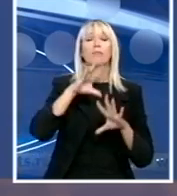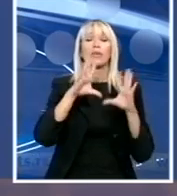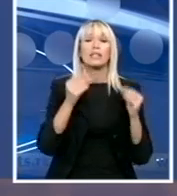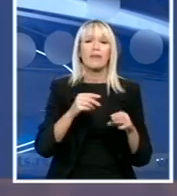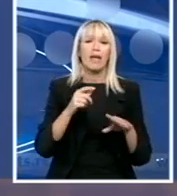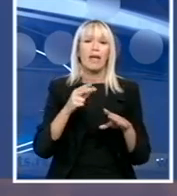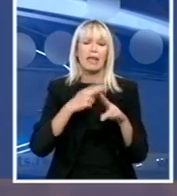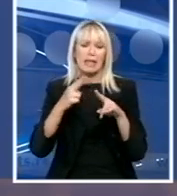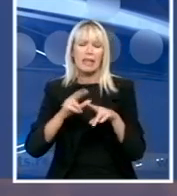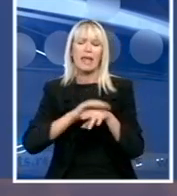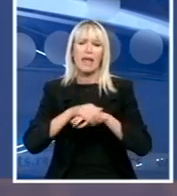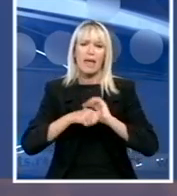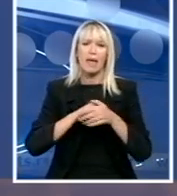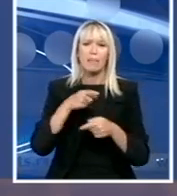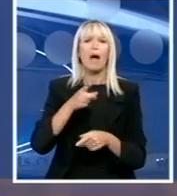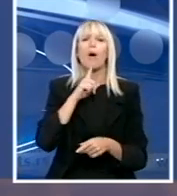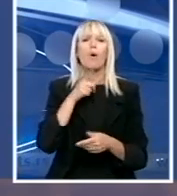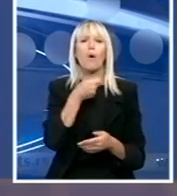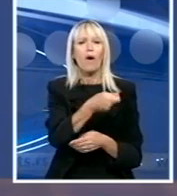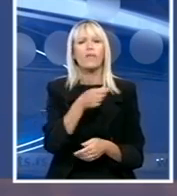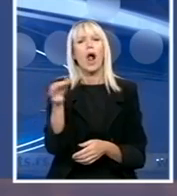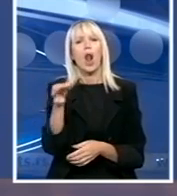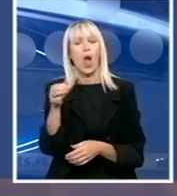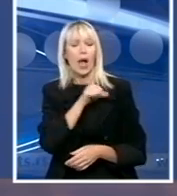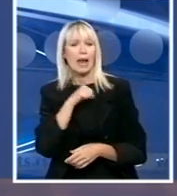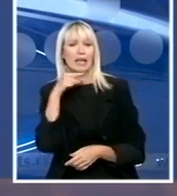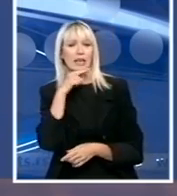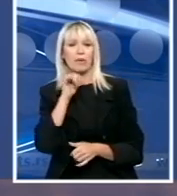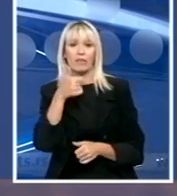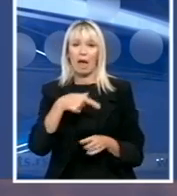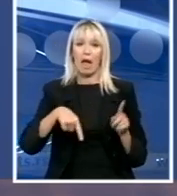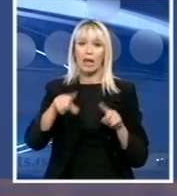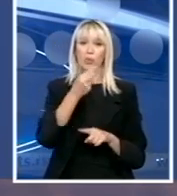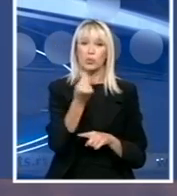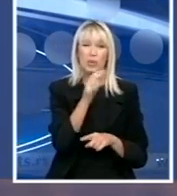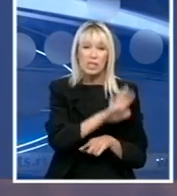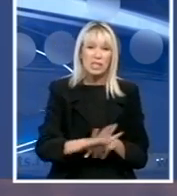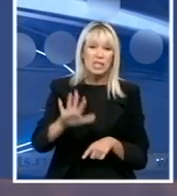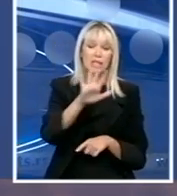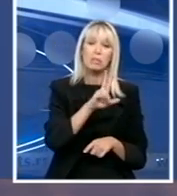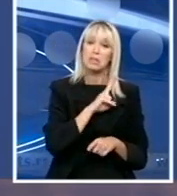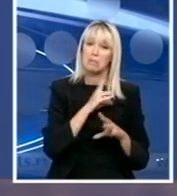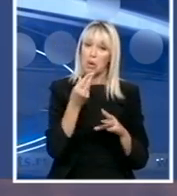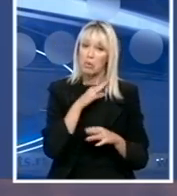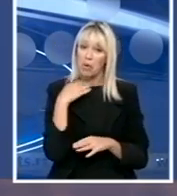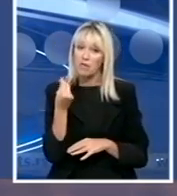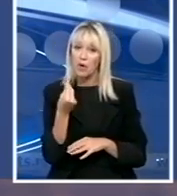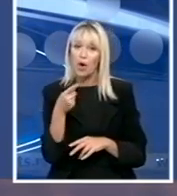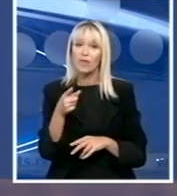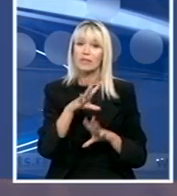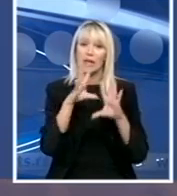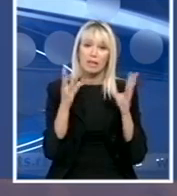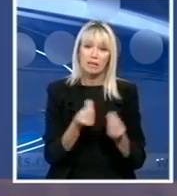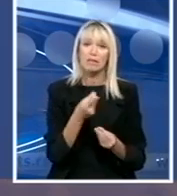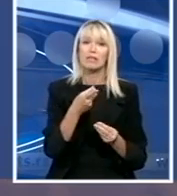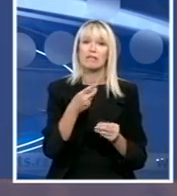iz nadležnosti lokalnih samouprava. Da li škole u unutrašnjosti imaju dovoljno sredstava da sprovedu sve higijenske mere i ko će da kontroliše da